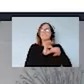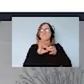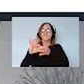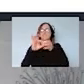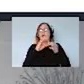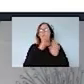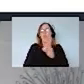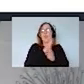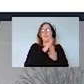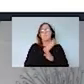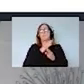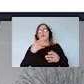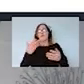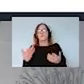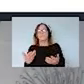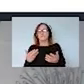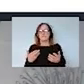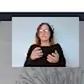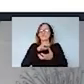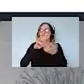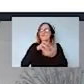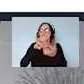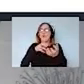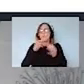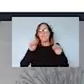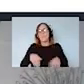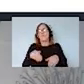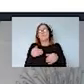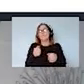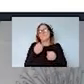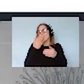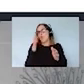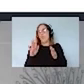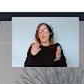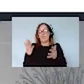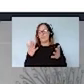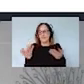tym klimatem, i z tym, jak świat mógłby wyglądać.